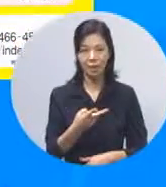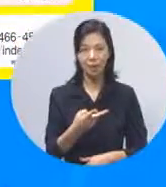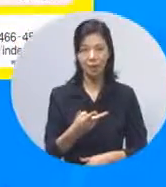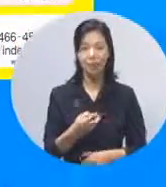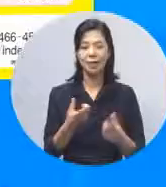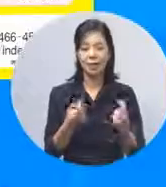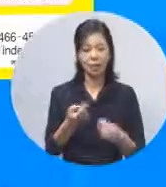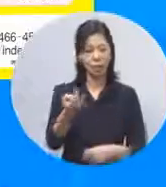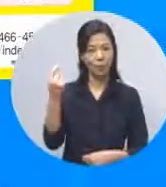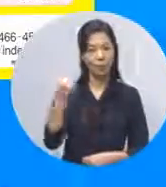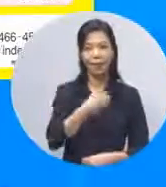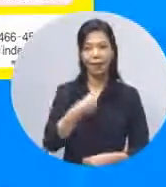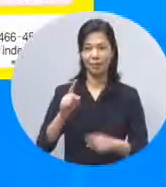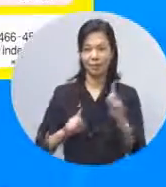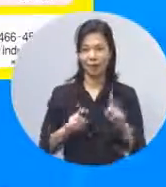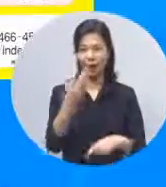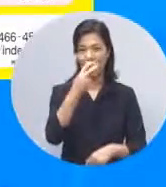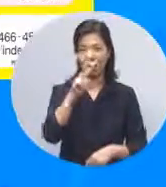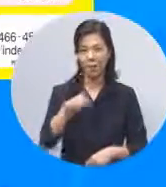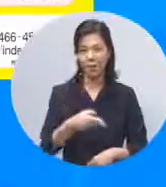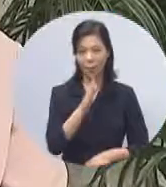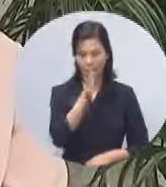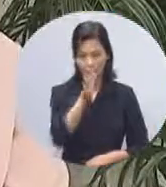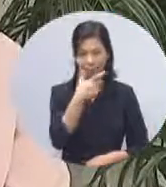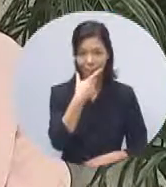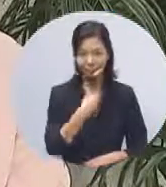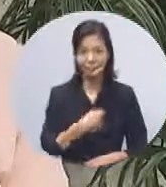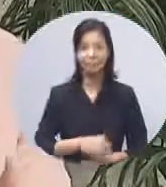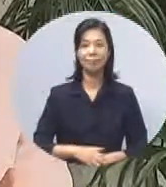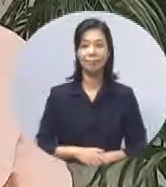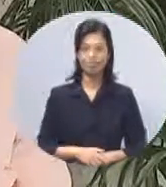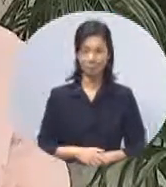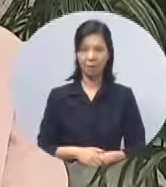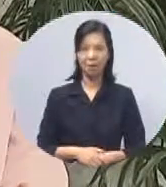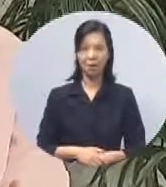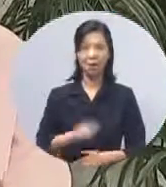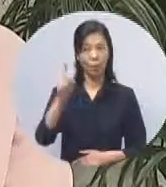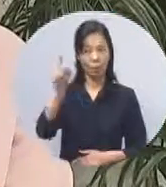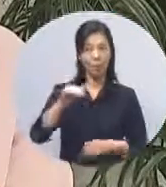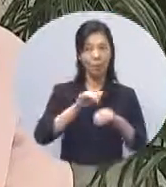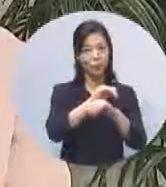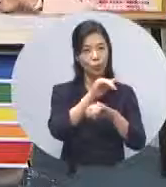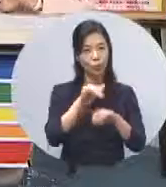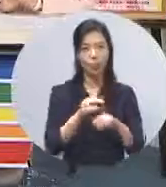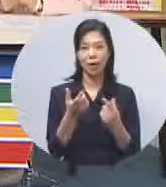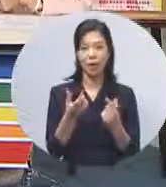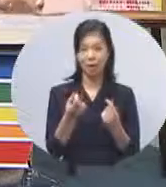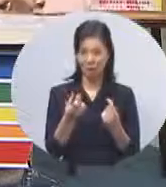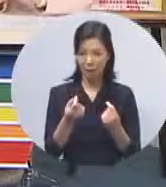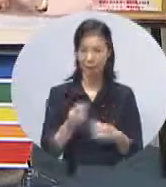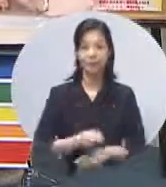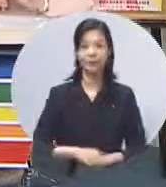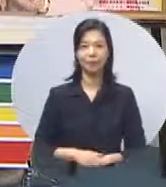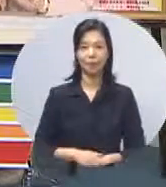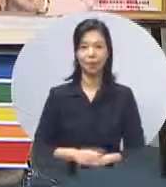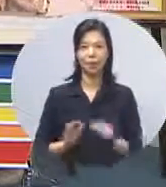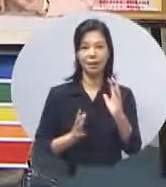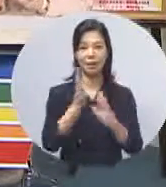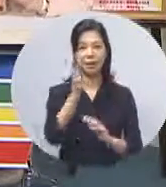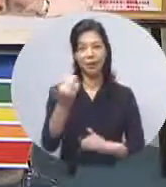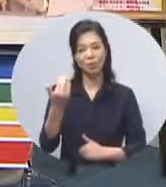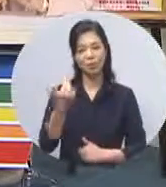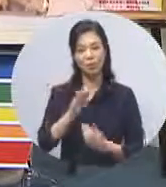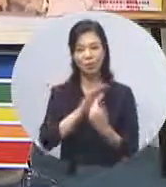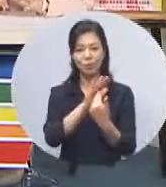な維持管理をお願いしたいと思います。 とても重要なものなんですね。 はい、 火災を未然に防ぐこと